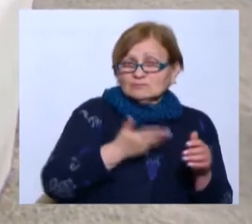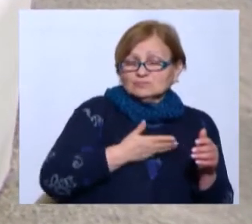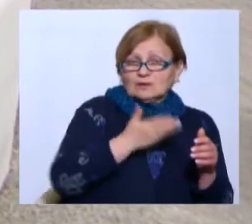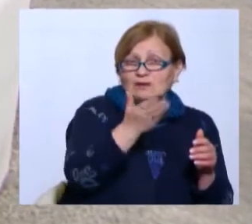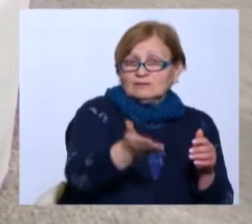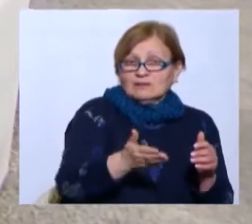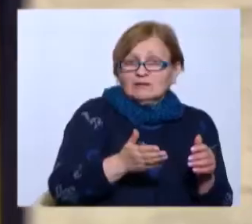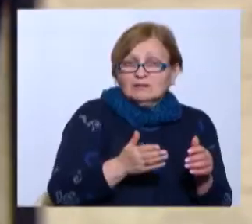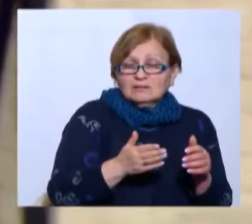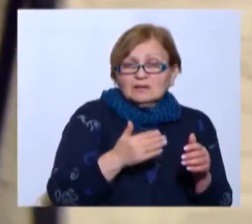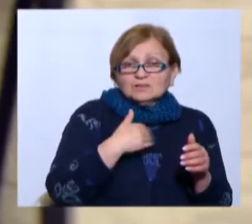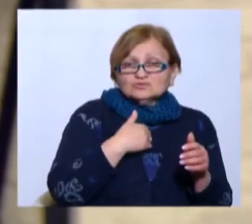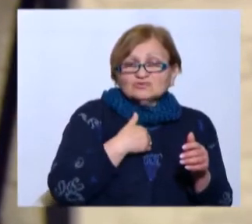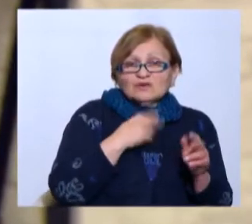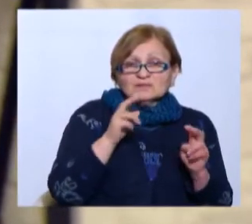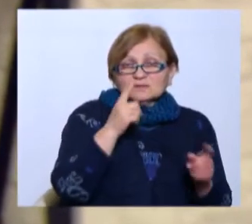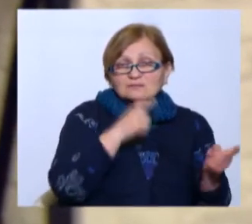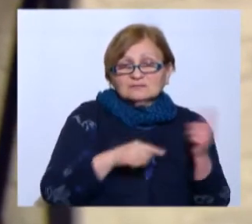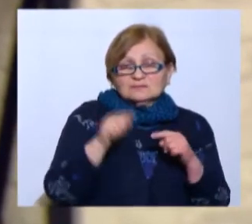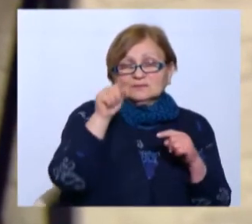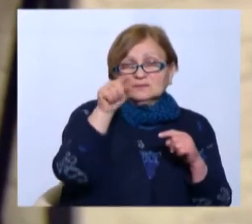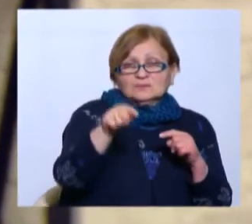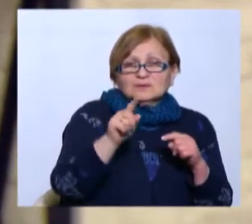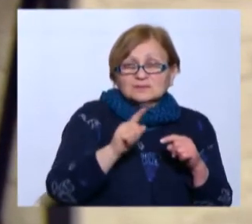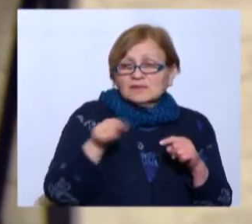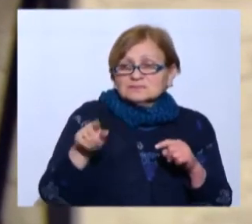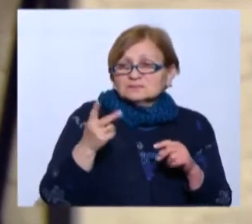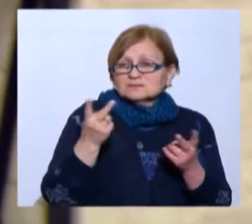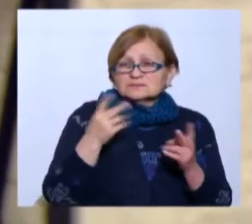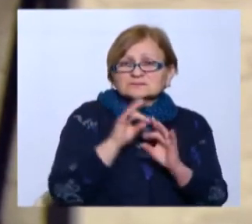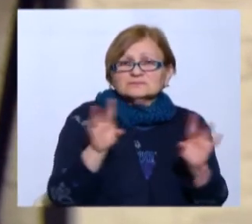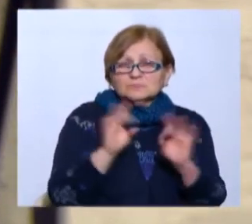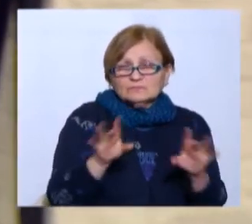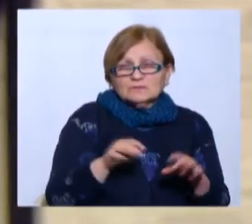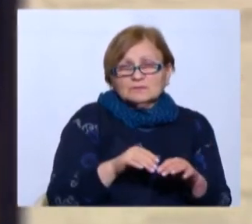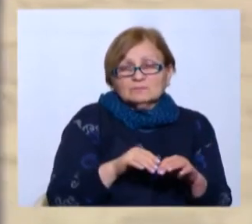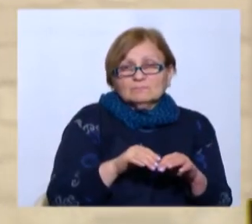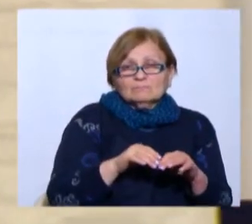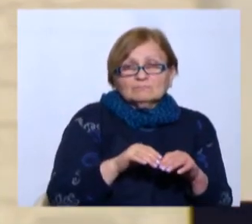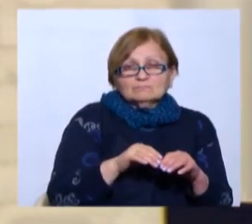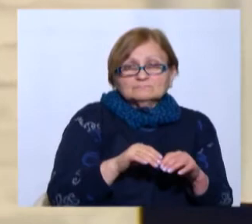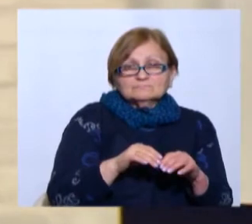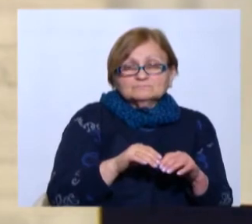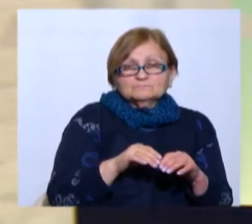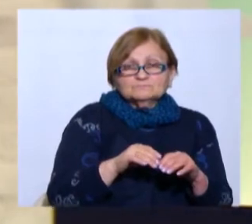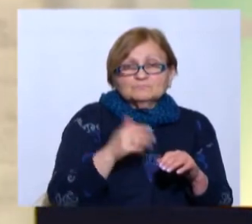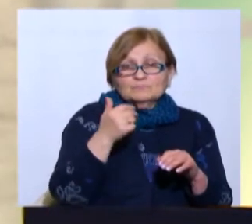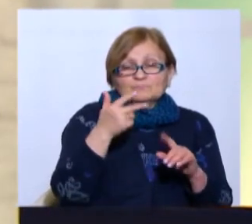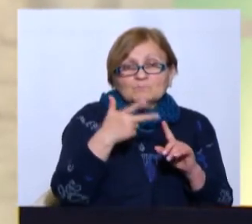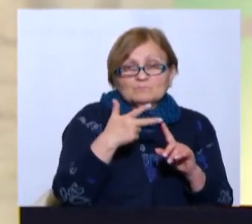მაგალითი? ეხლა ჩვენ თემას რო დაუბრუნდეთ, რატო მოვიხმე მე ეს მაგალითები? იმიტომ რომ სწორედ